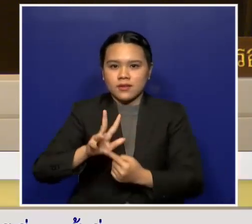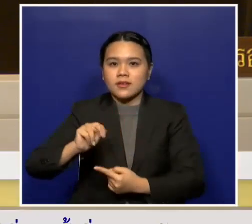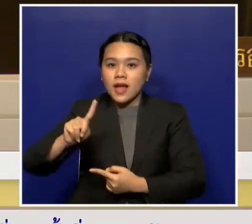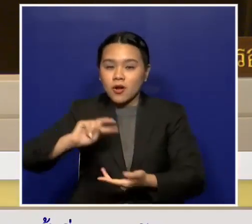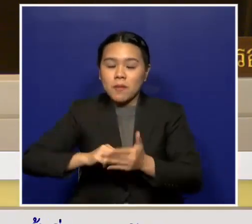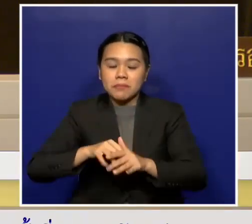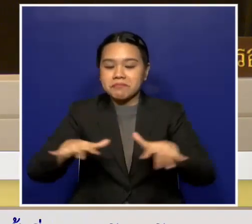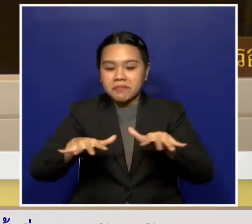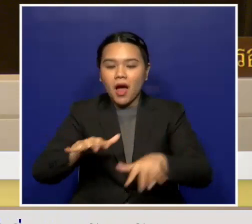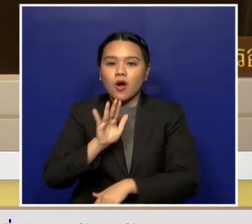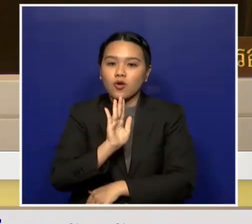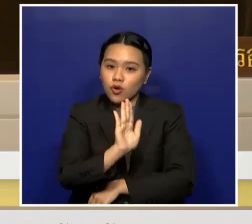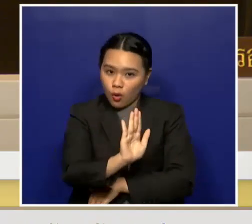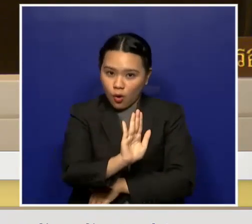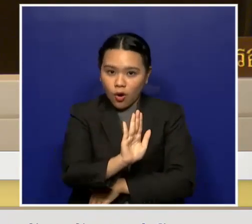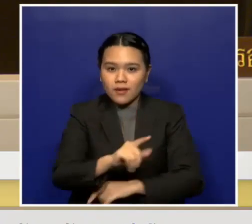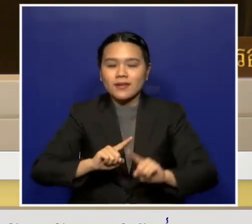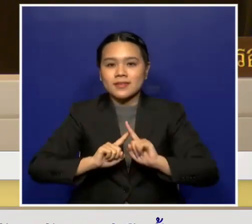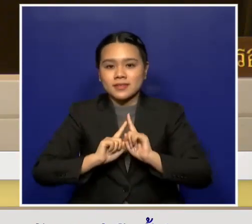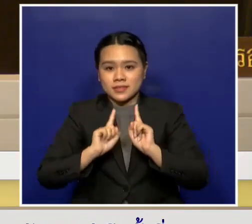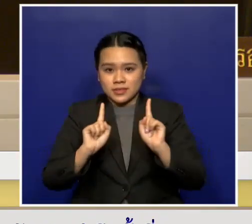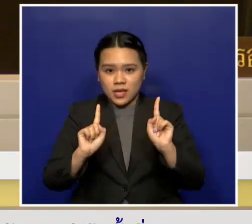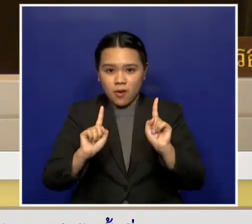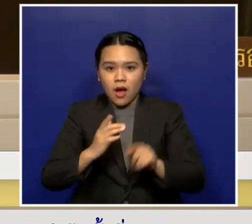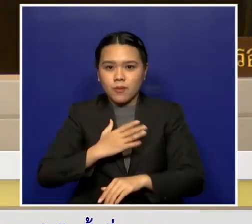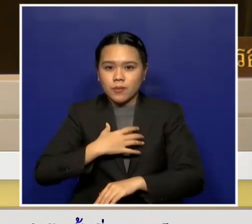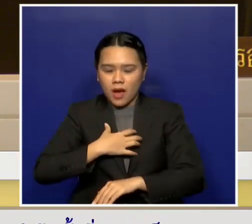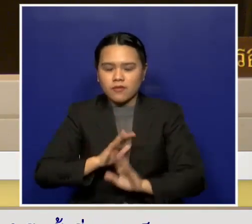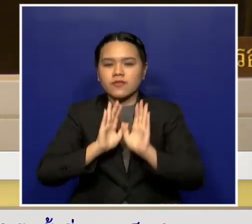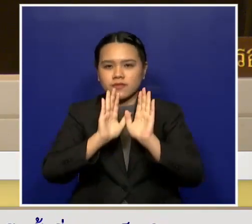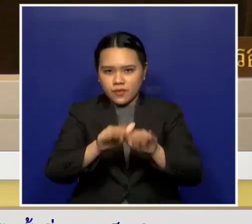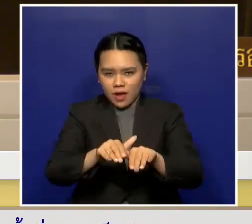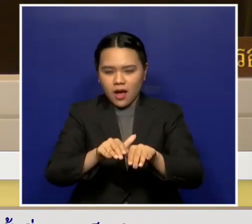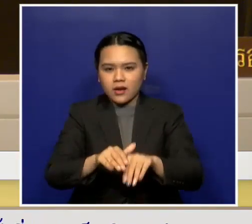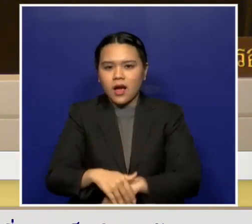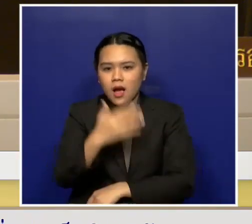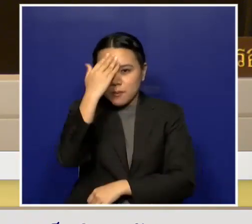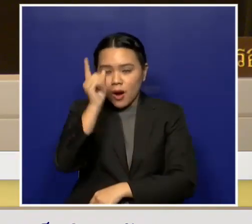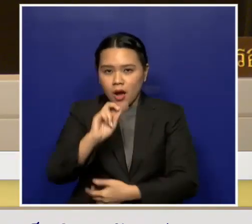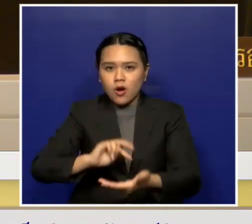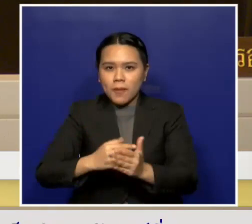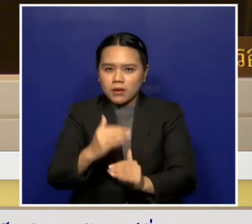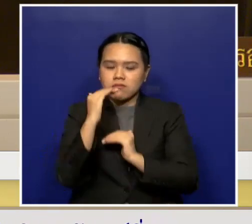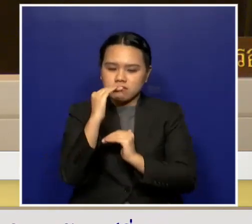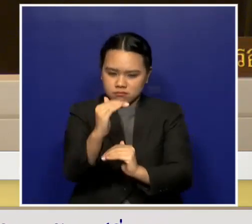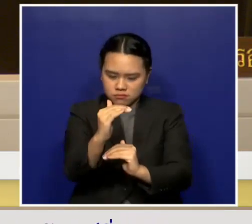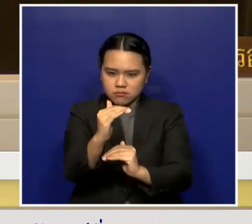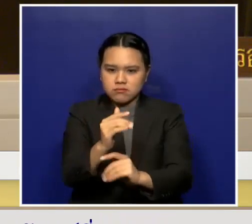เพียงแต่ว่าผมก็ได้ฝากท่านไปแล้วล่ะครับว่าขออยู่ในกรอบนะ